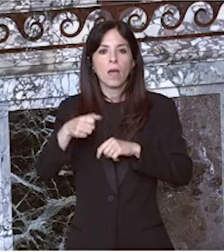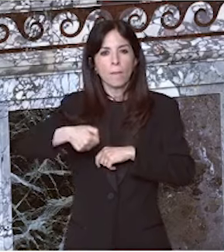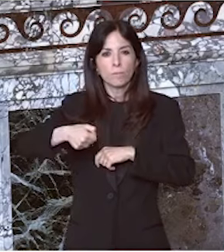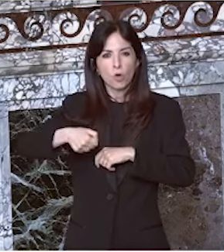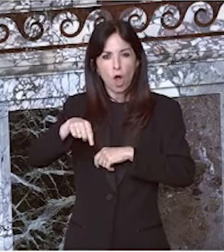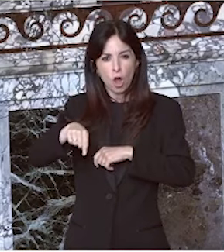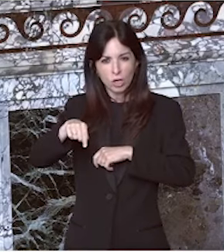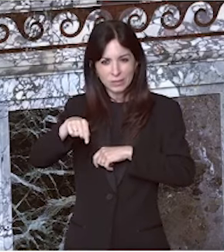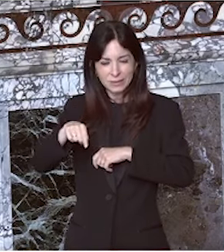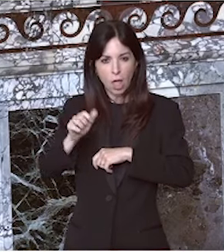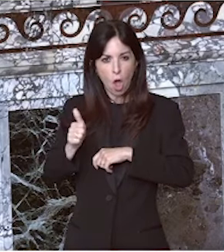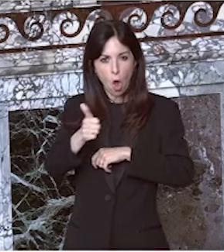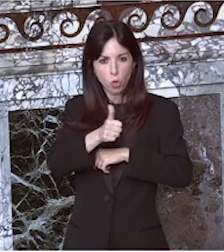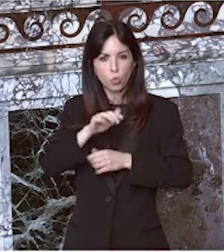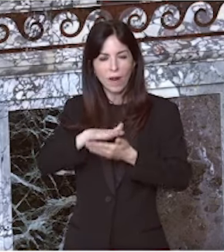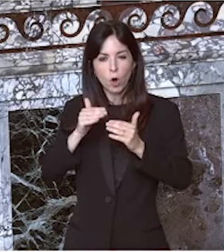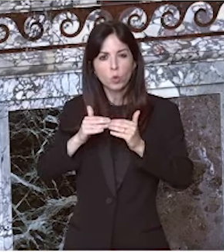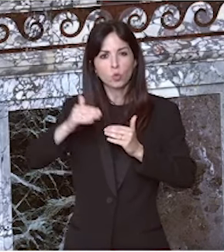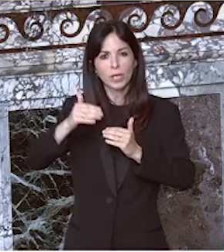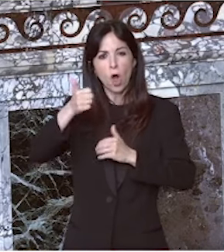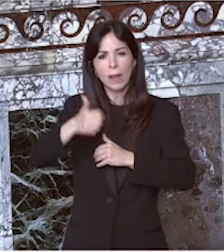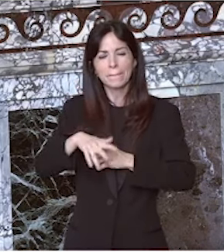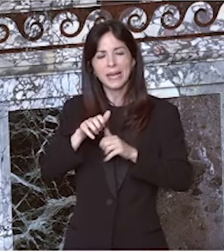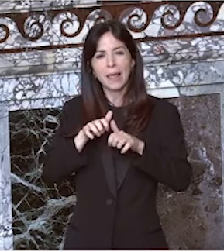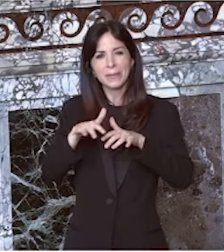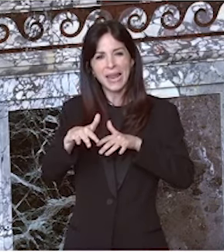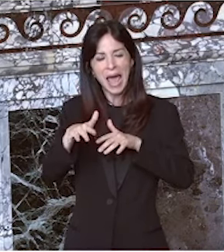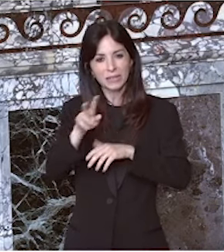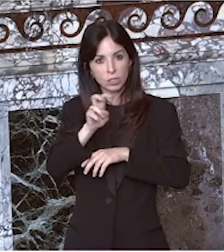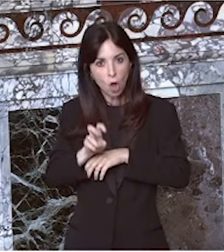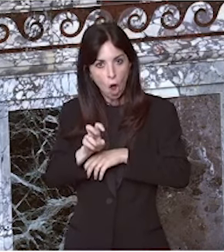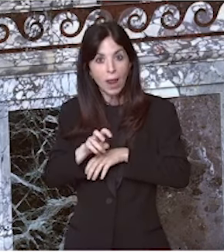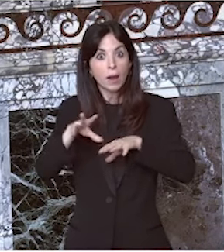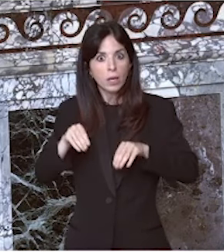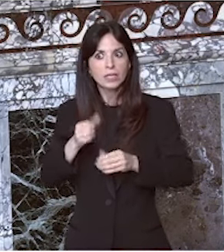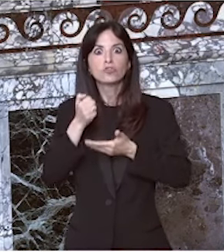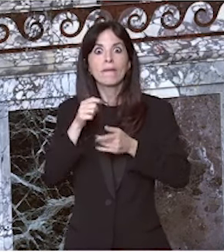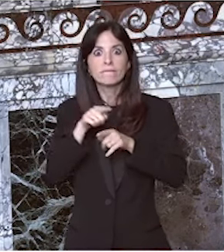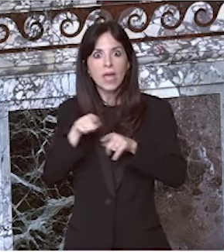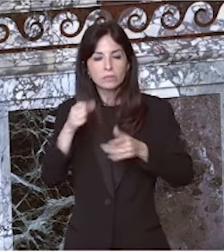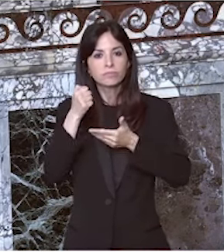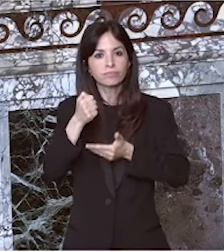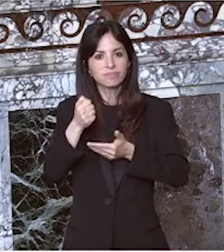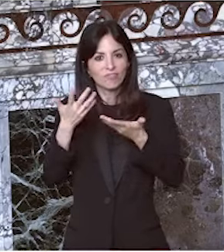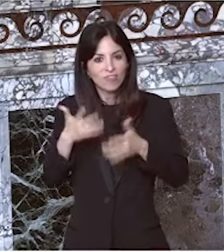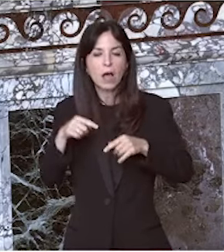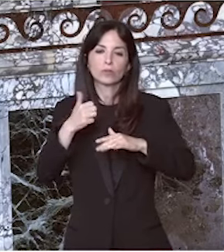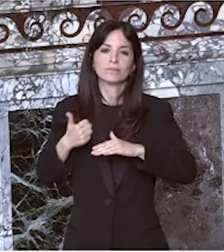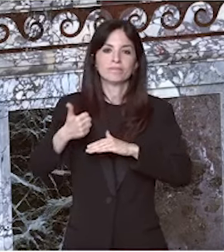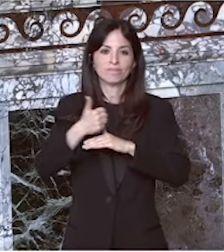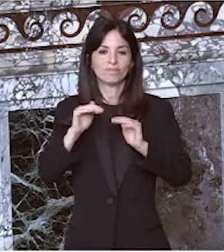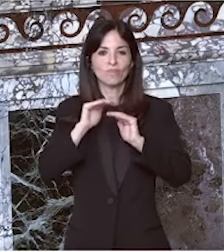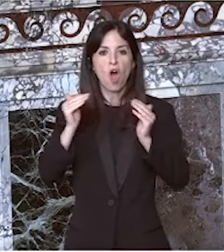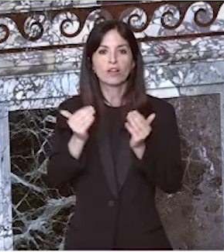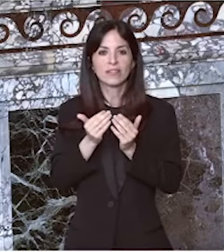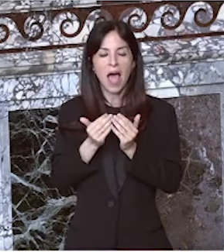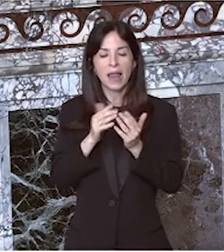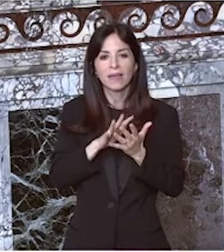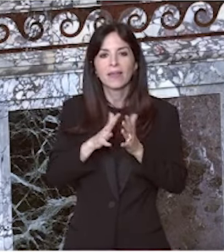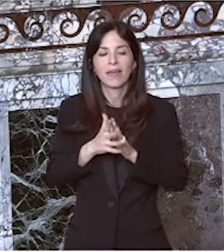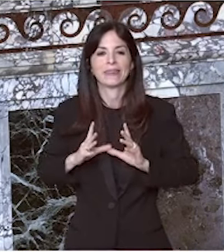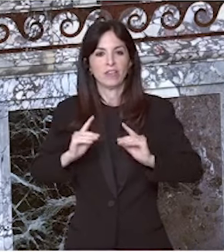1.000 miliardi di dollari, ciascuna, sono state inizialmente finanziate da questi investitori e sono oggi protagoniste mondiali della rivoluzione